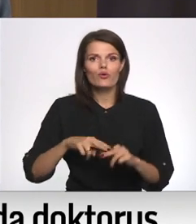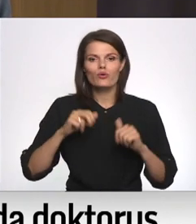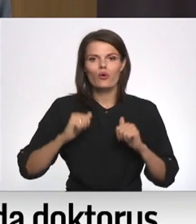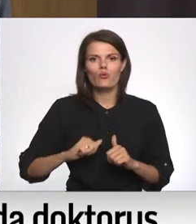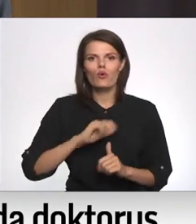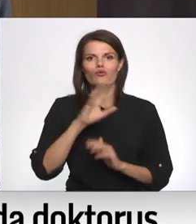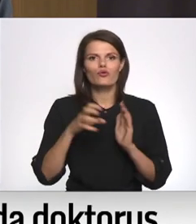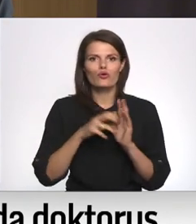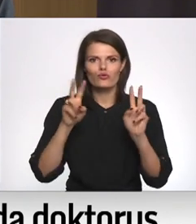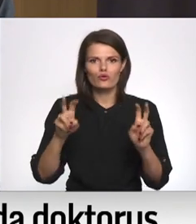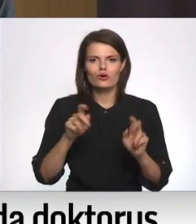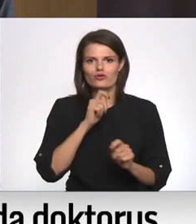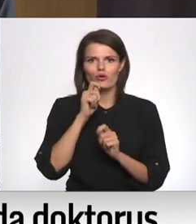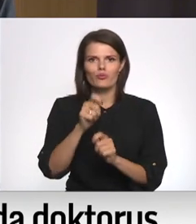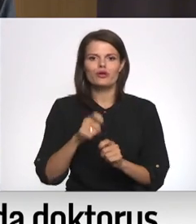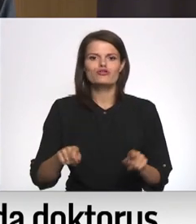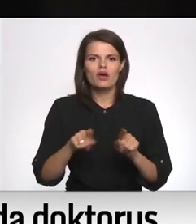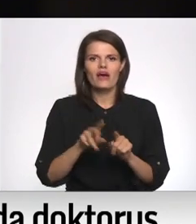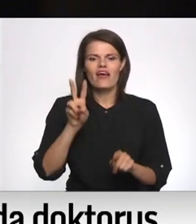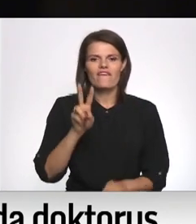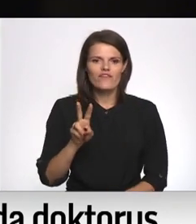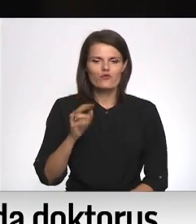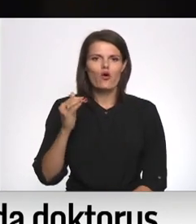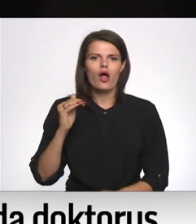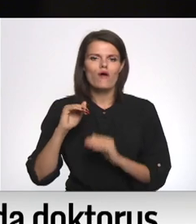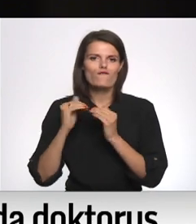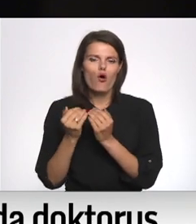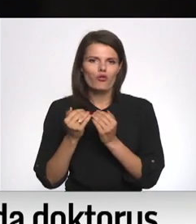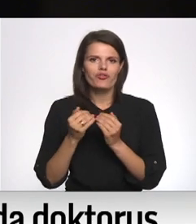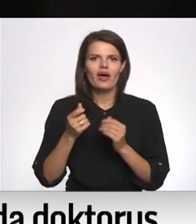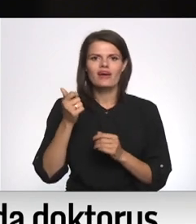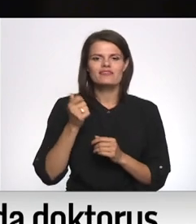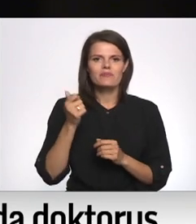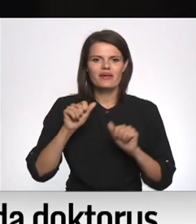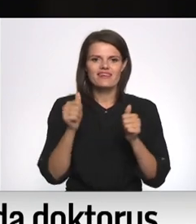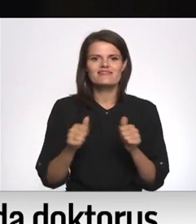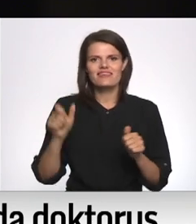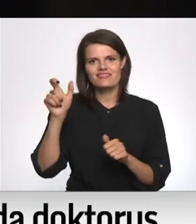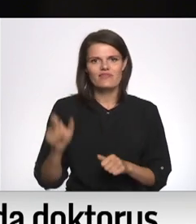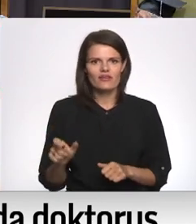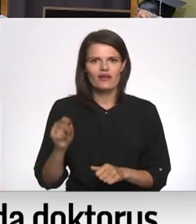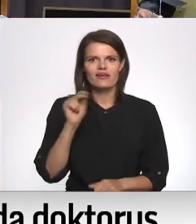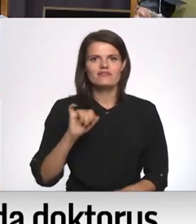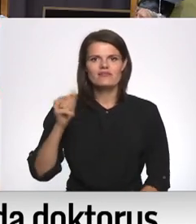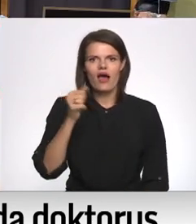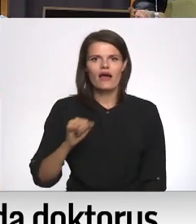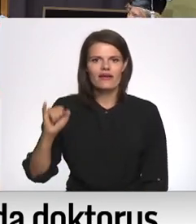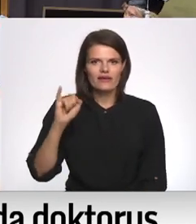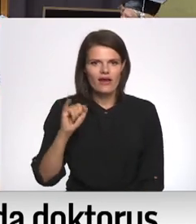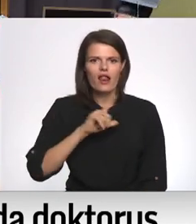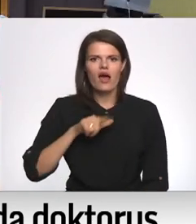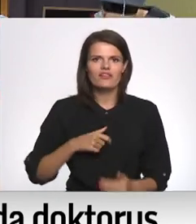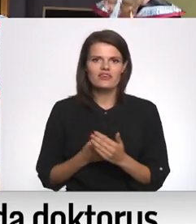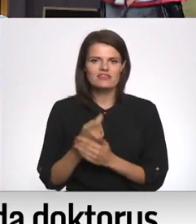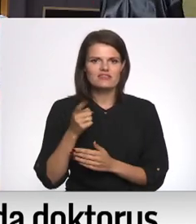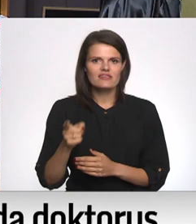doktora nosaukums piešķirts arī Vītola fonda stipendijas izveidotājai pediatrei Zaigai Alksnei Filips. Latviešu izcelsmes